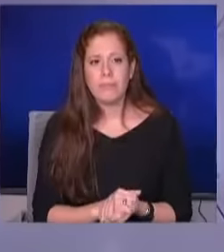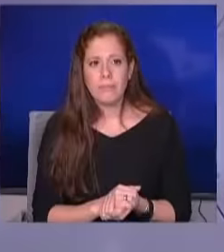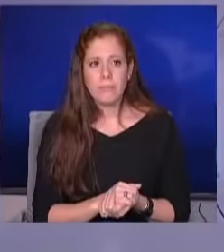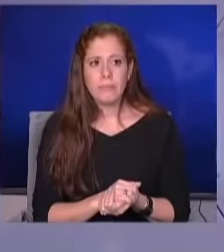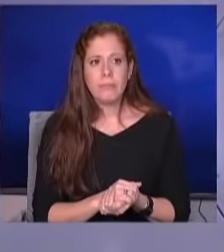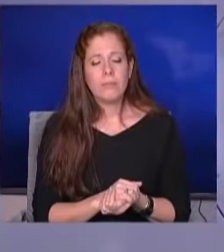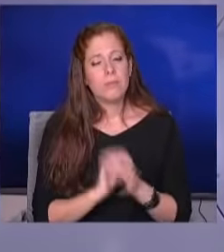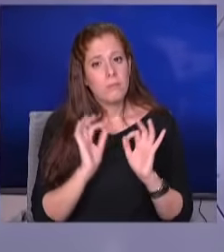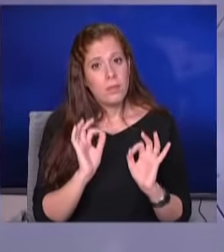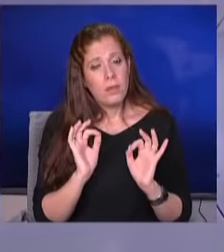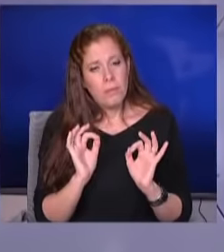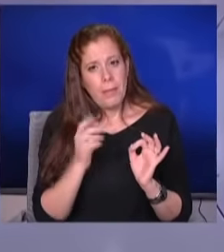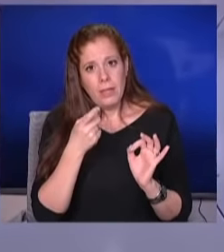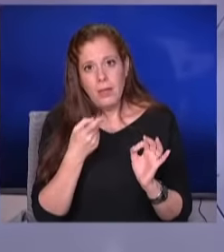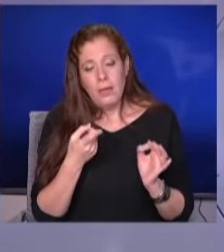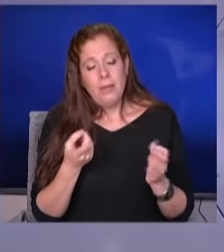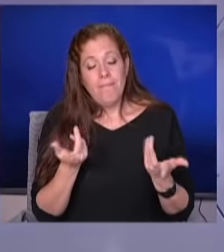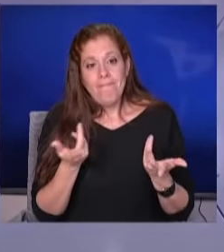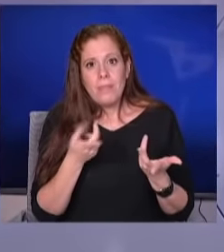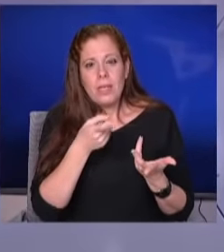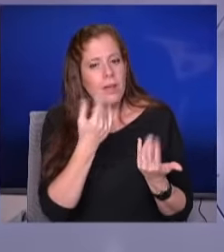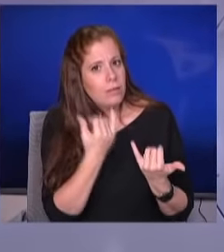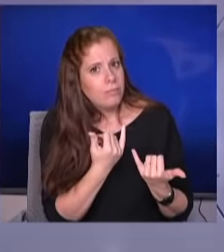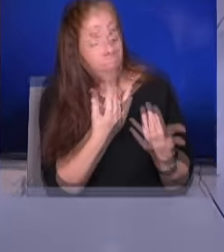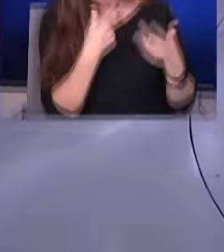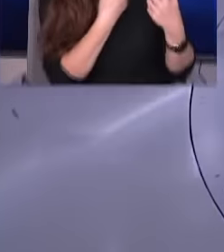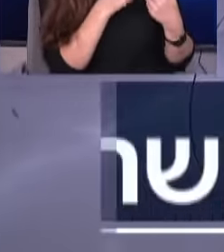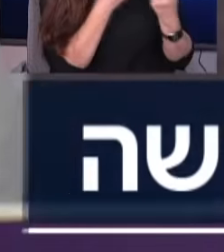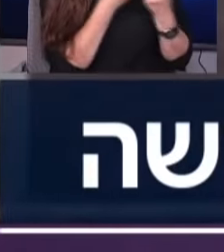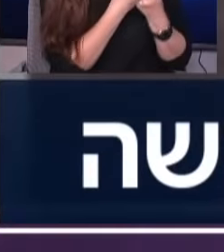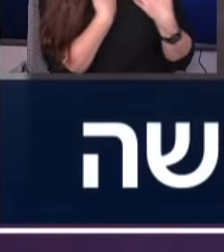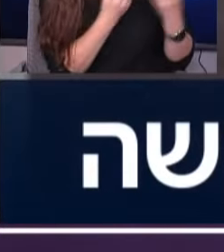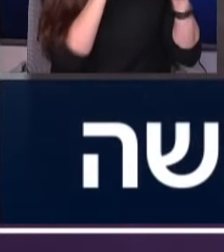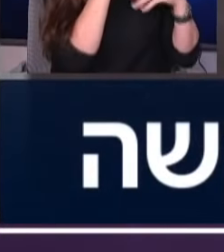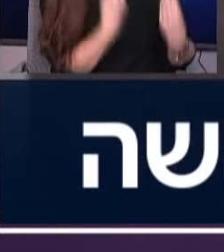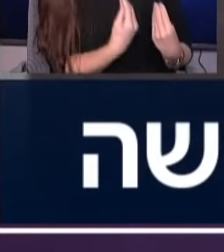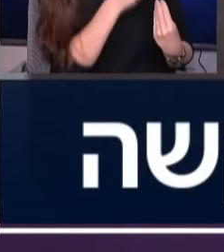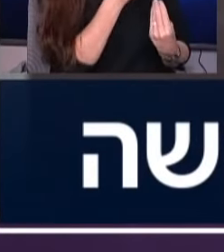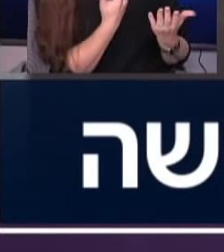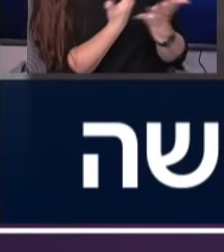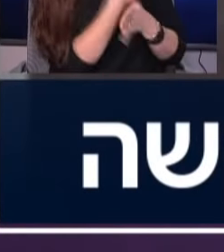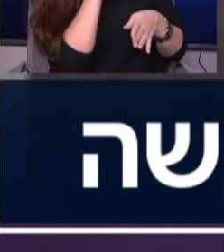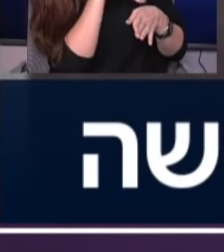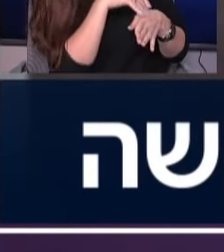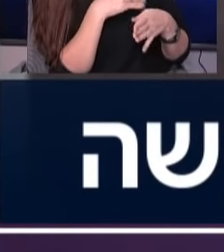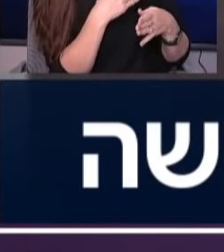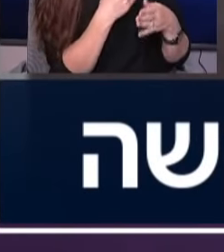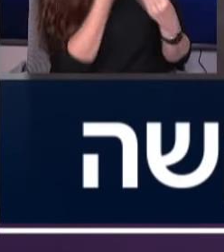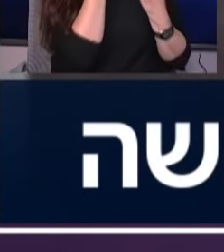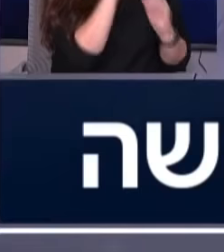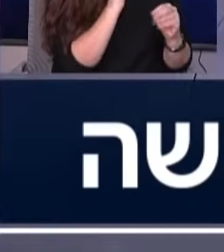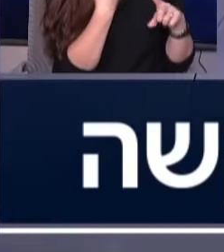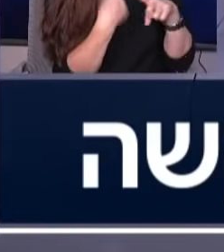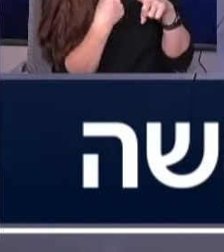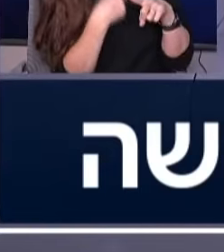באמת, כתפינו קורעות מאחריות, דקלה רון ספרן, כתבתנו לענייני בריאות. שלום, ערב טוב. את מדווחת הבשורה מעט אופטימית. נכון